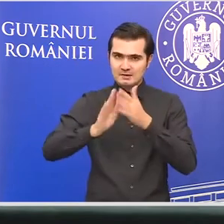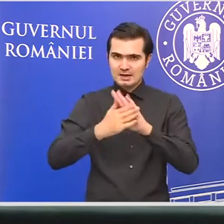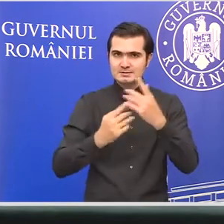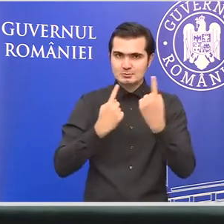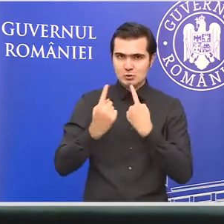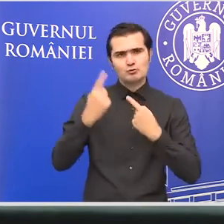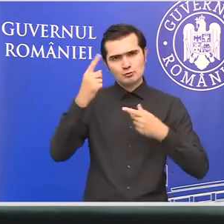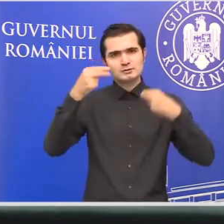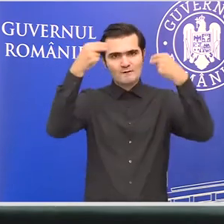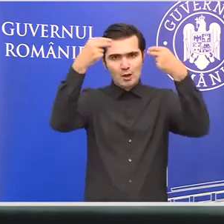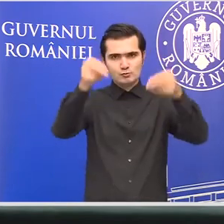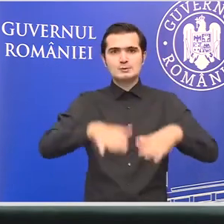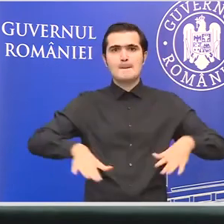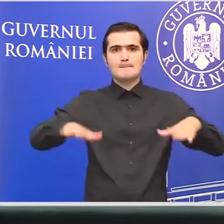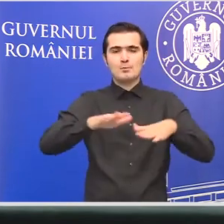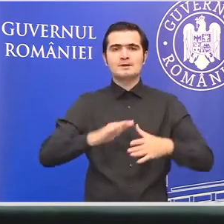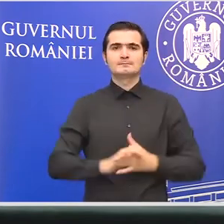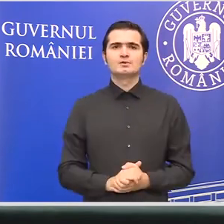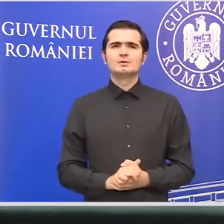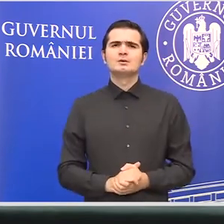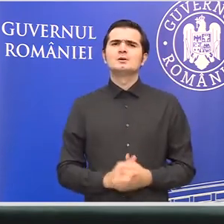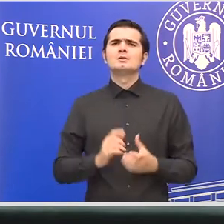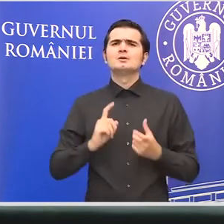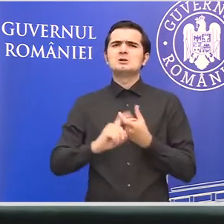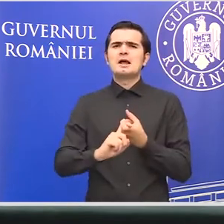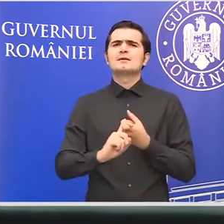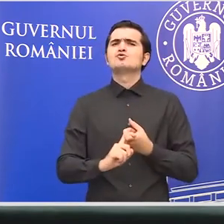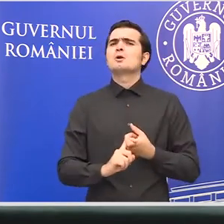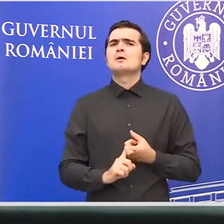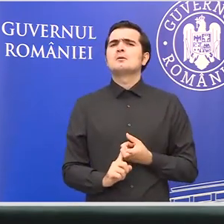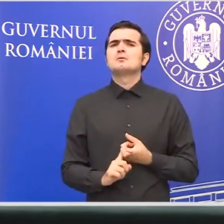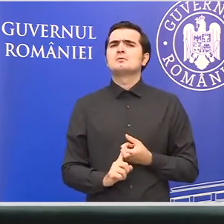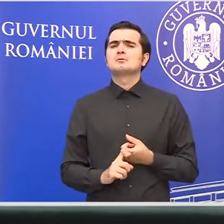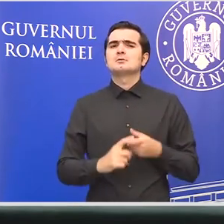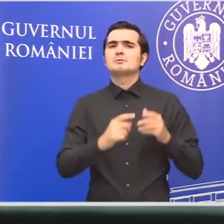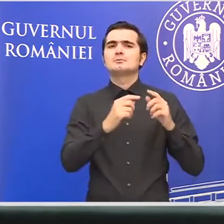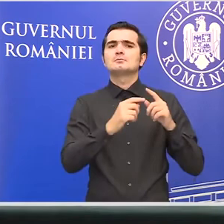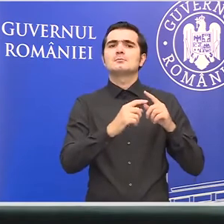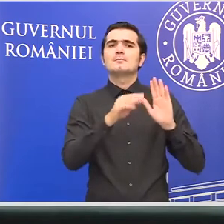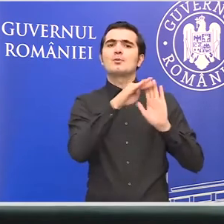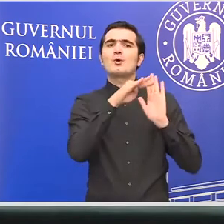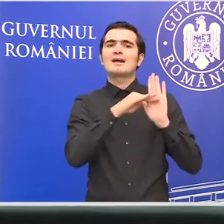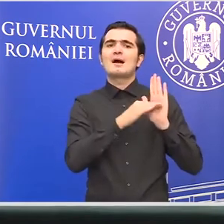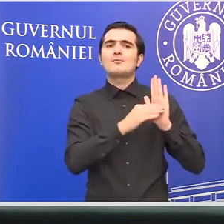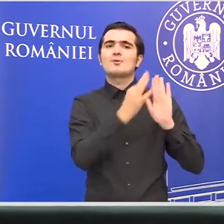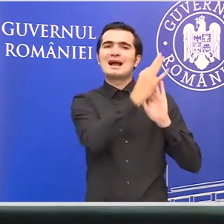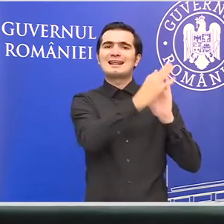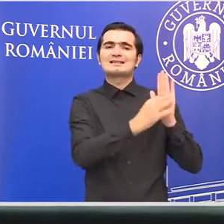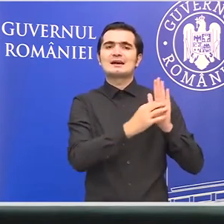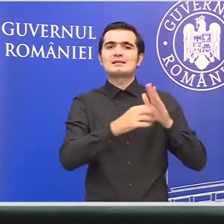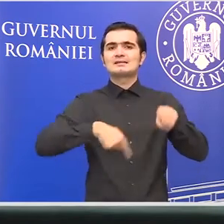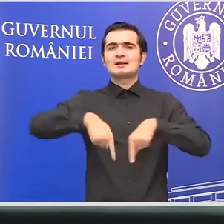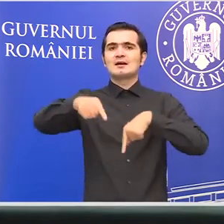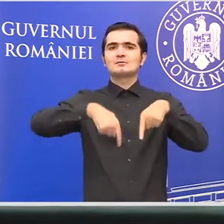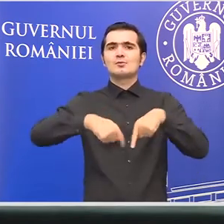să le facem și public. Cu privire la calendarul de livrare pentru perioada